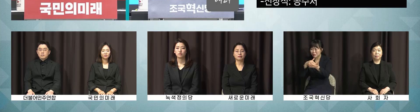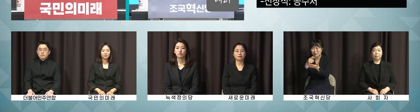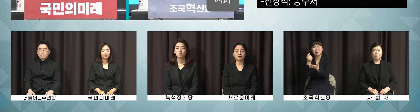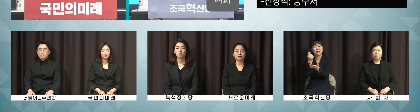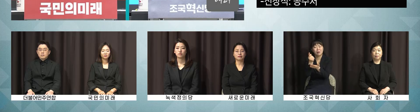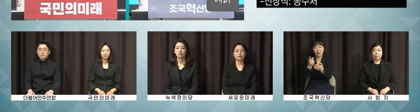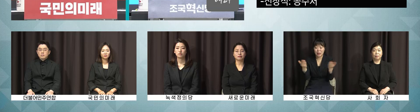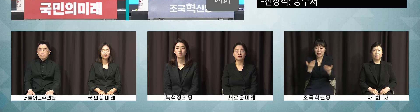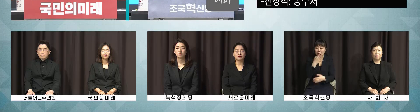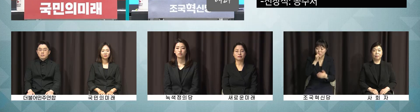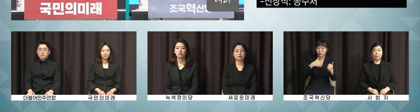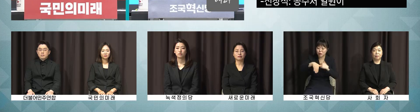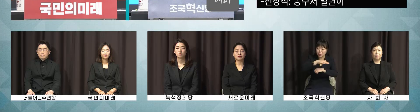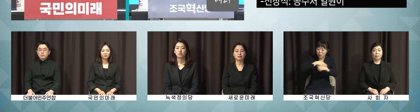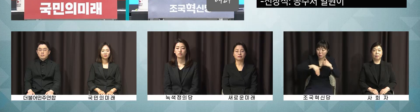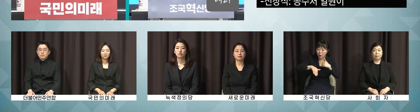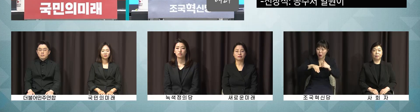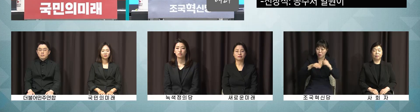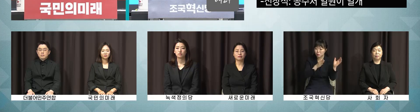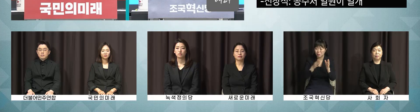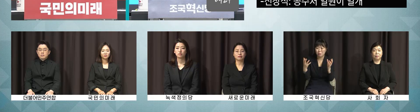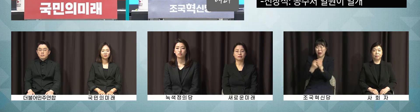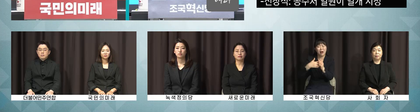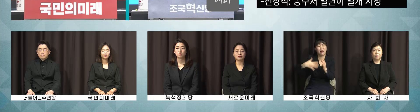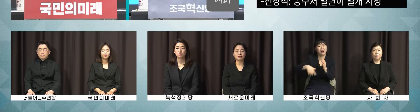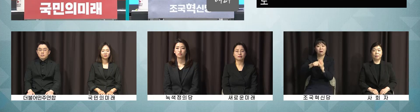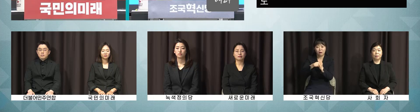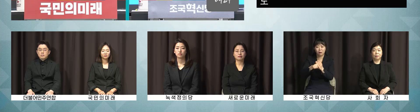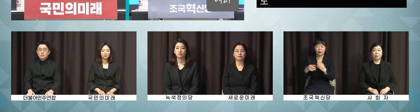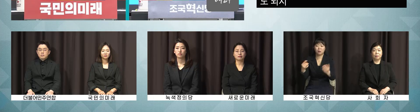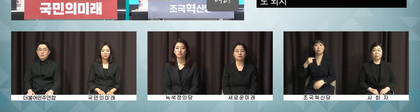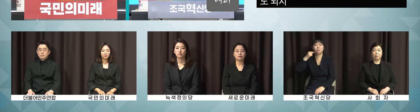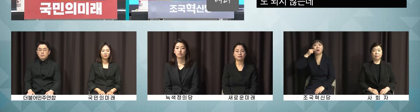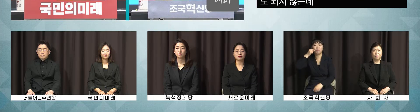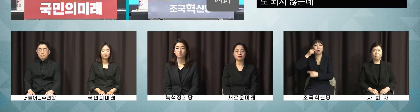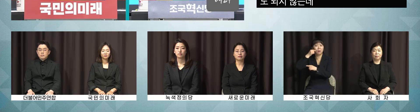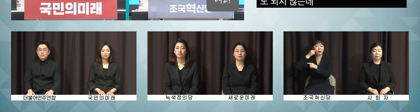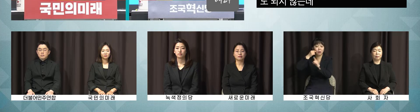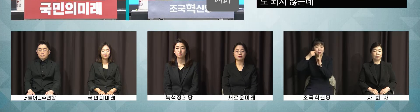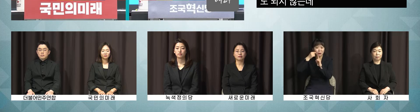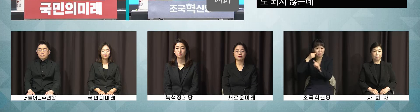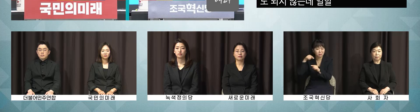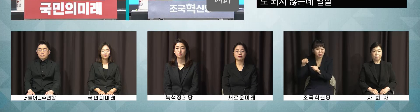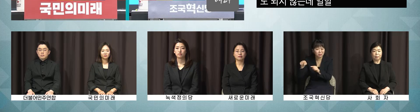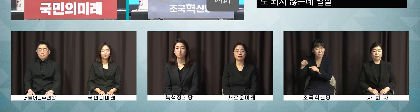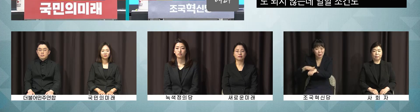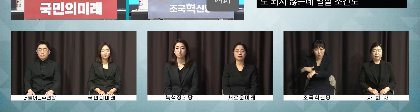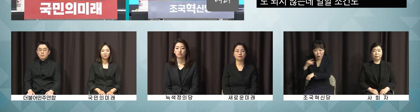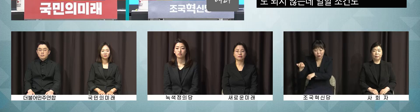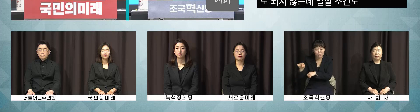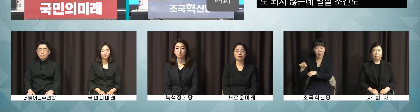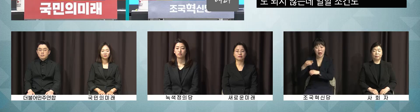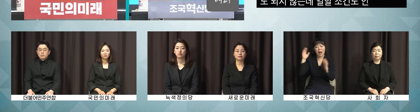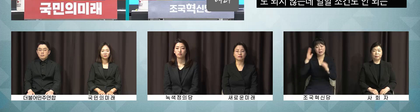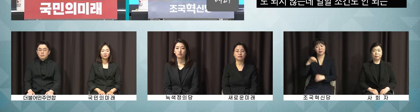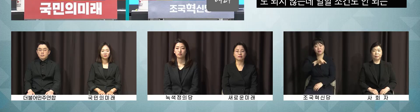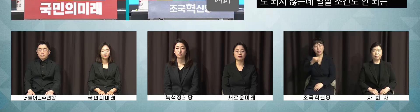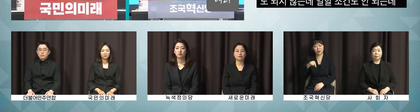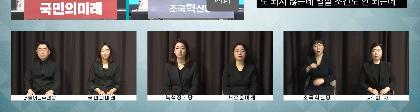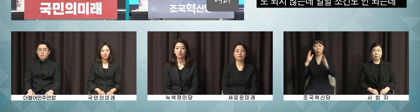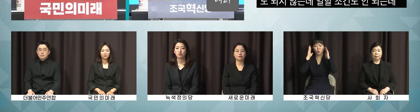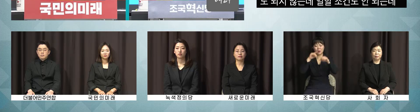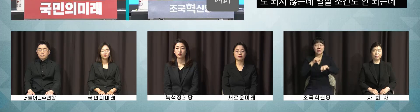즉 일할 수 있는 조건을 만들어 놓지 않고 일하지 못하고 있다 얘기를 하는 것은 학생들에게 공부할